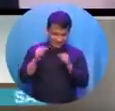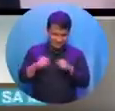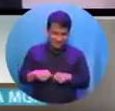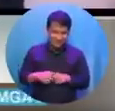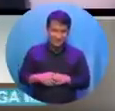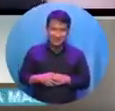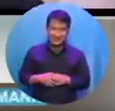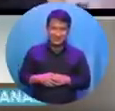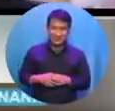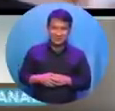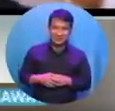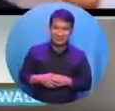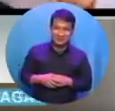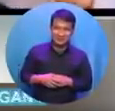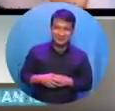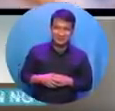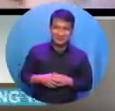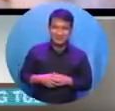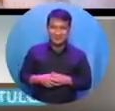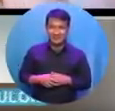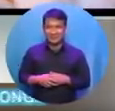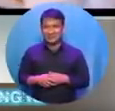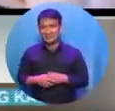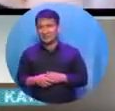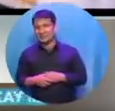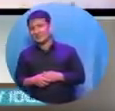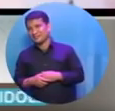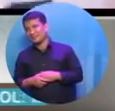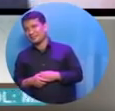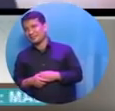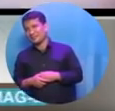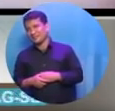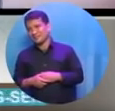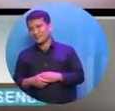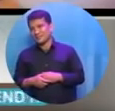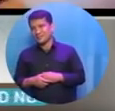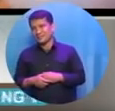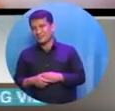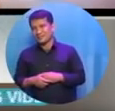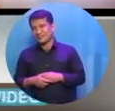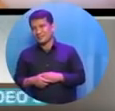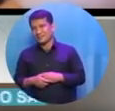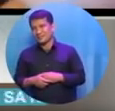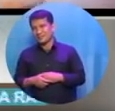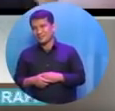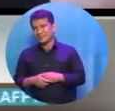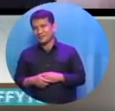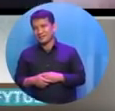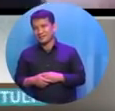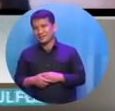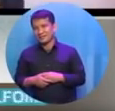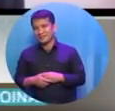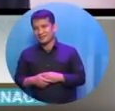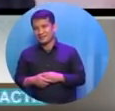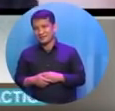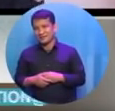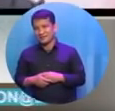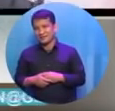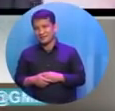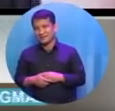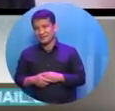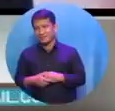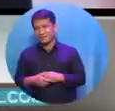Kaya? May dagdag? Ako na sige. Sige, kung ano lang pwede. Sige na lang para mapabilis tayo. Pwede